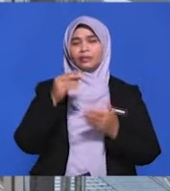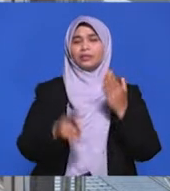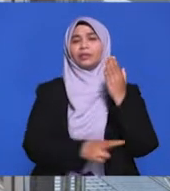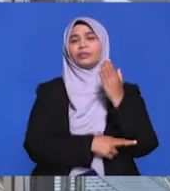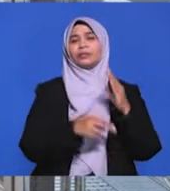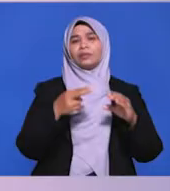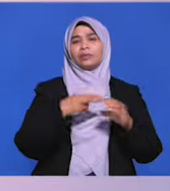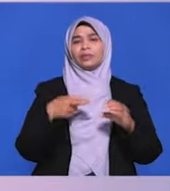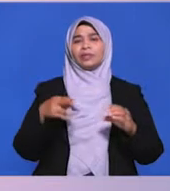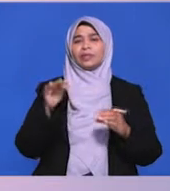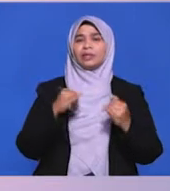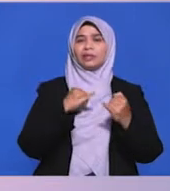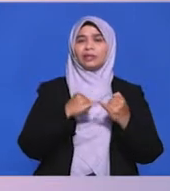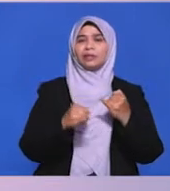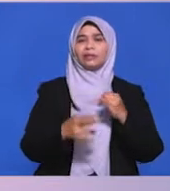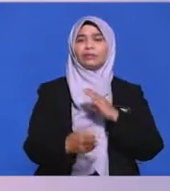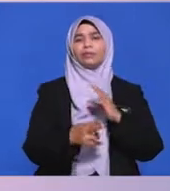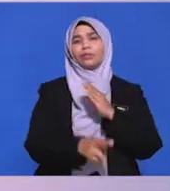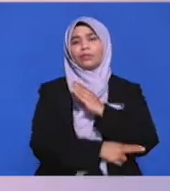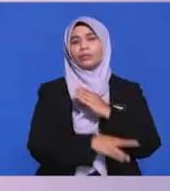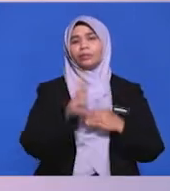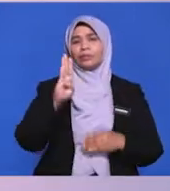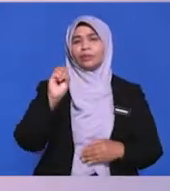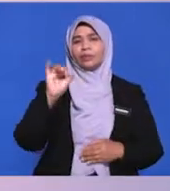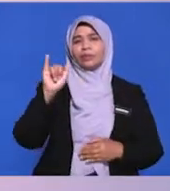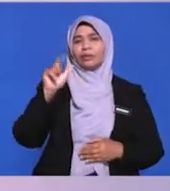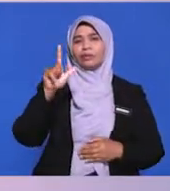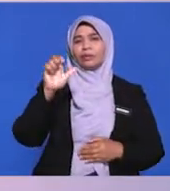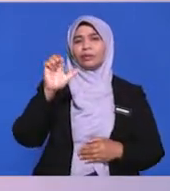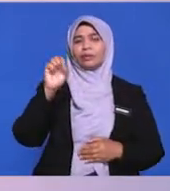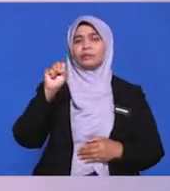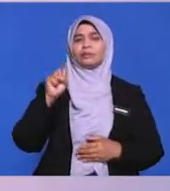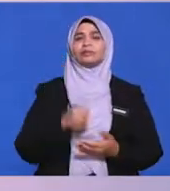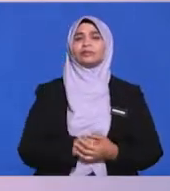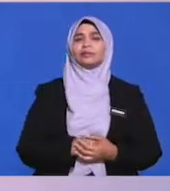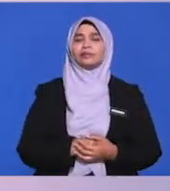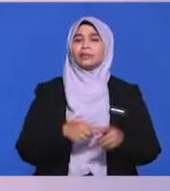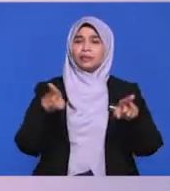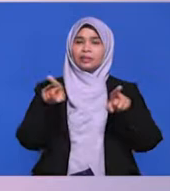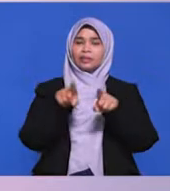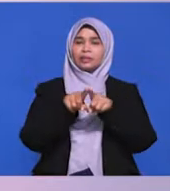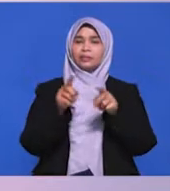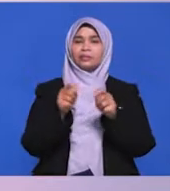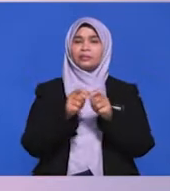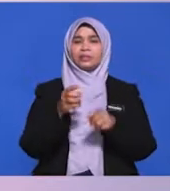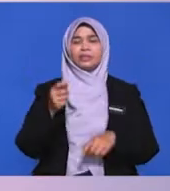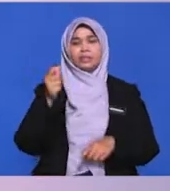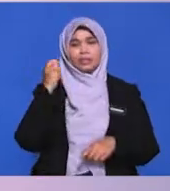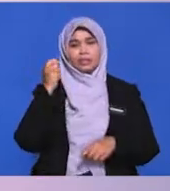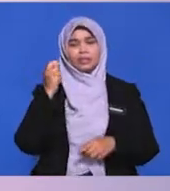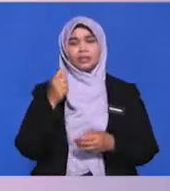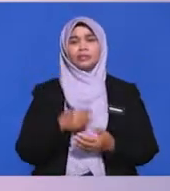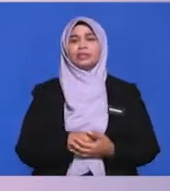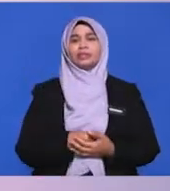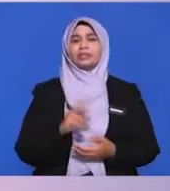terakhir yaitu hukum Boy sama seperti Takeda sebelum ini